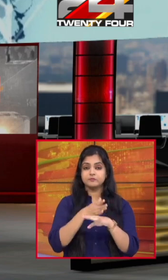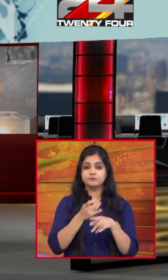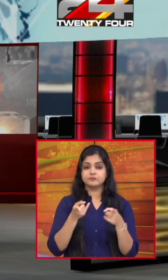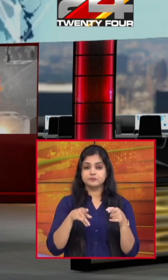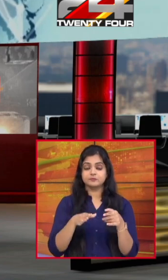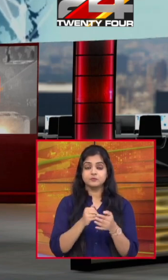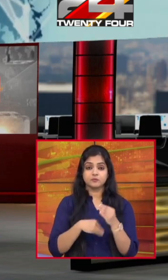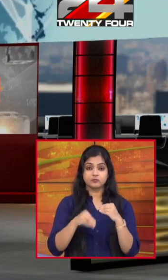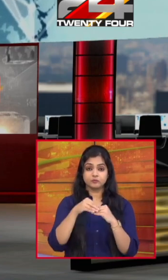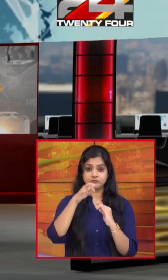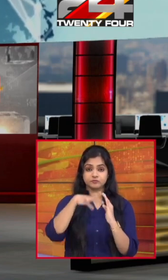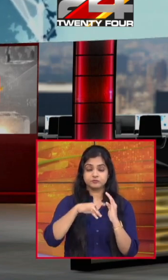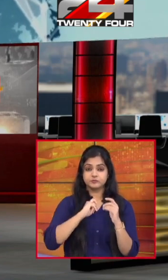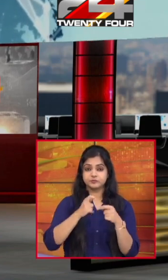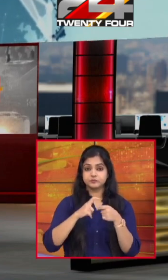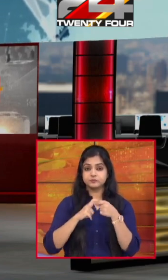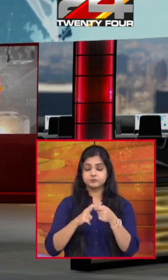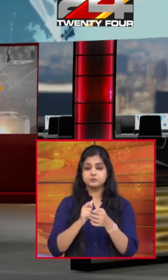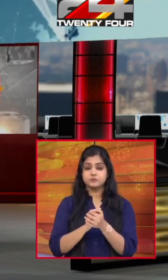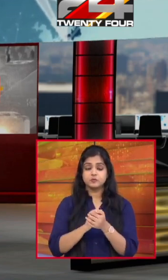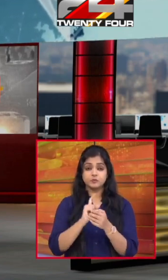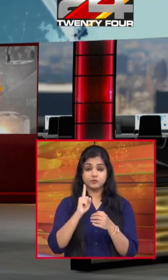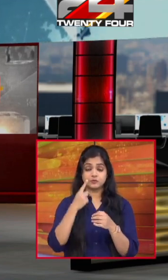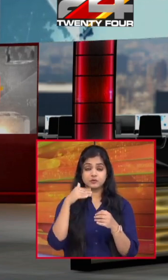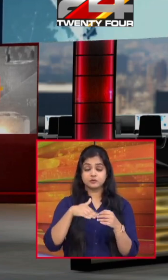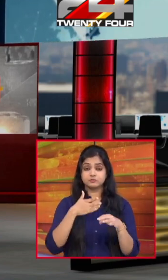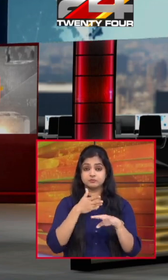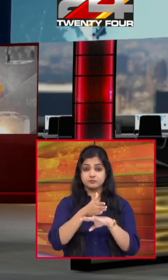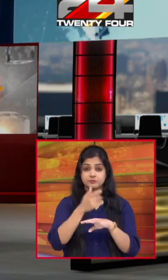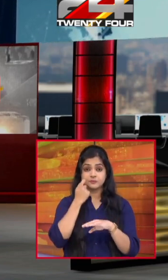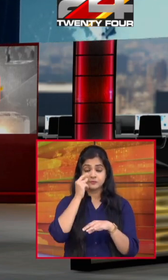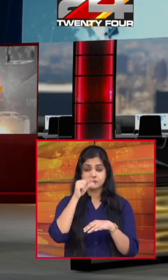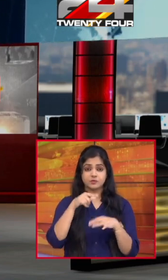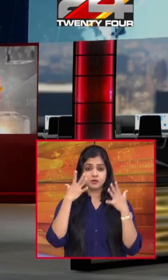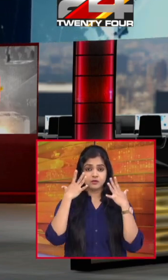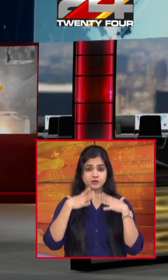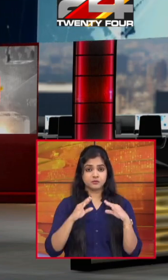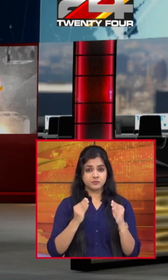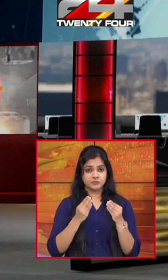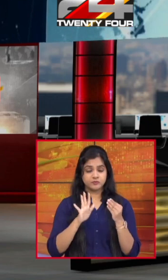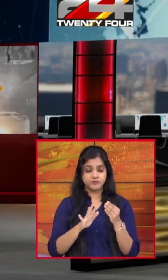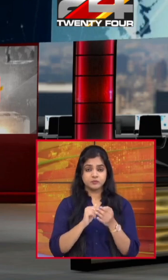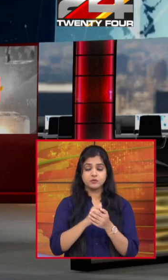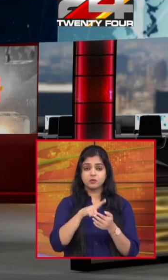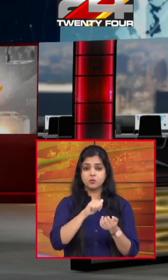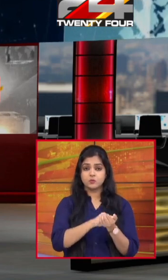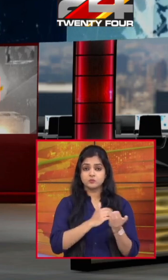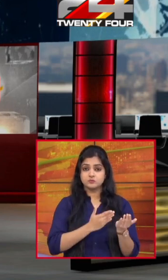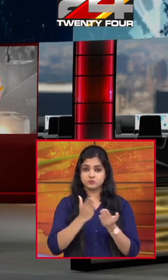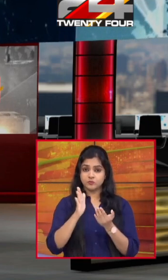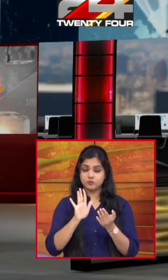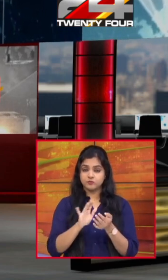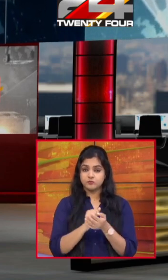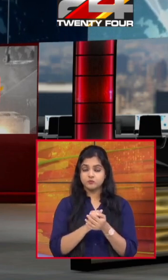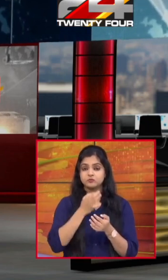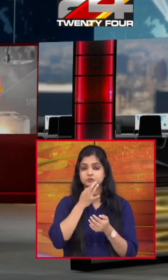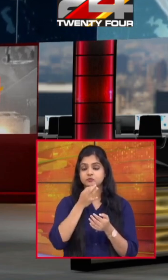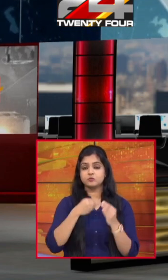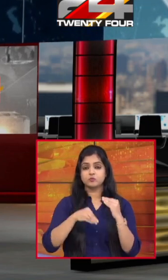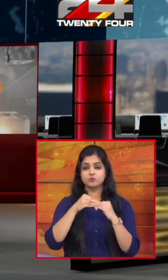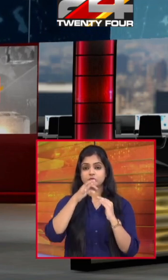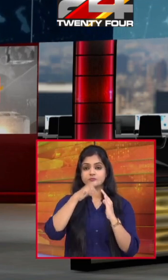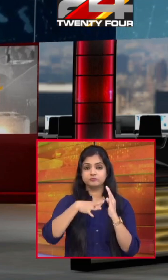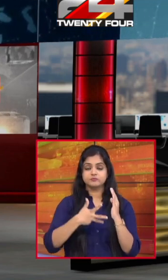വിവരങ്ങളുമായി ഷഹദ് റഹ്മാൻ ചേരുന്നുണ്ട്. ഷഹദ്, ആദ്യം തന്നെ ഈ പരിക്കേറ്റയാളുടെ ഒരു ആരോഗ്യനില എങ്ങനെയാണ്? അദ്ദേഹത്തെ ആശുപത്രിയിൽ പ്രവേശിപ്പിച്ചു. എന്തൊക്കെയാണ് മറ്റു